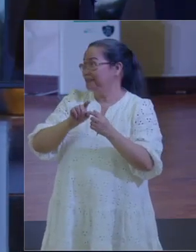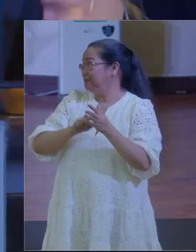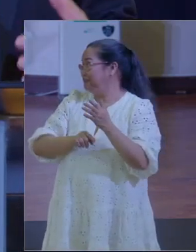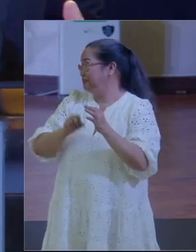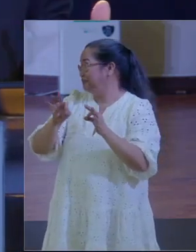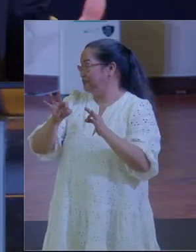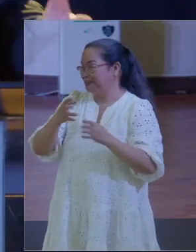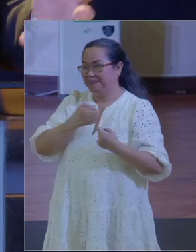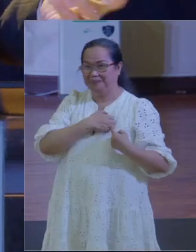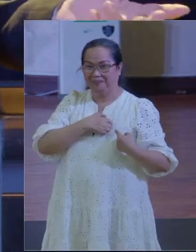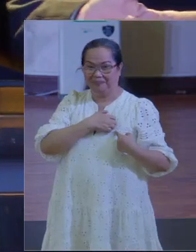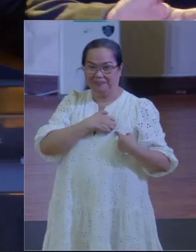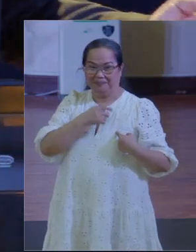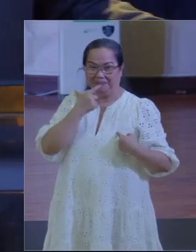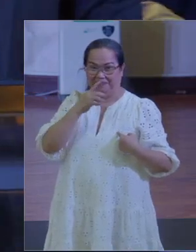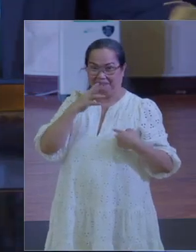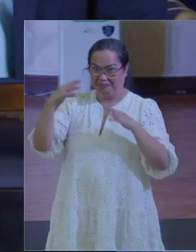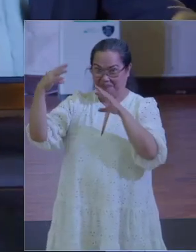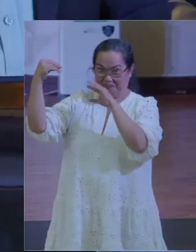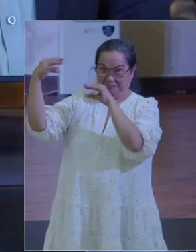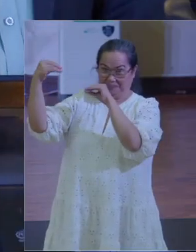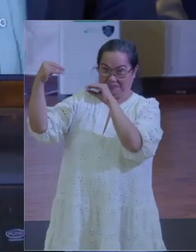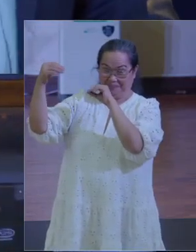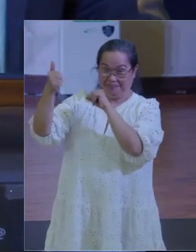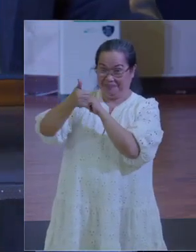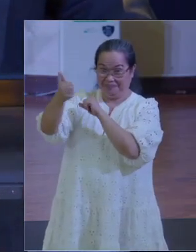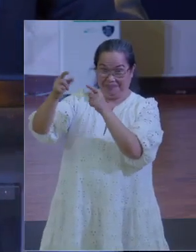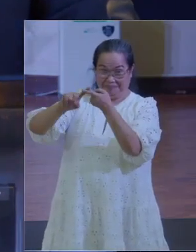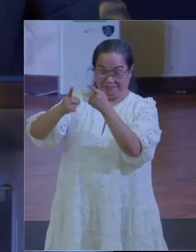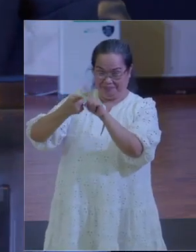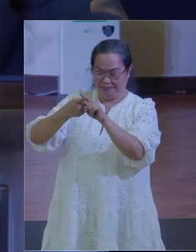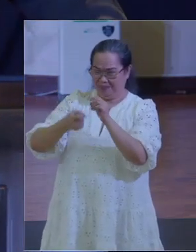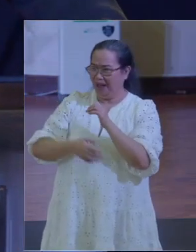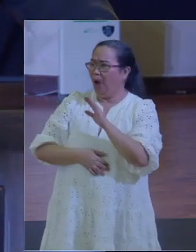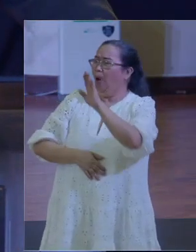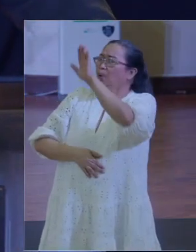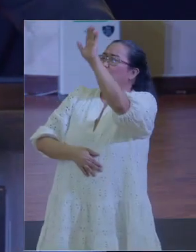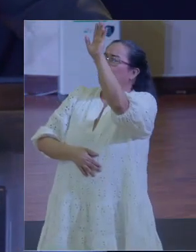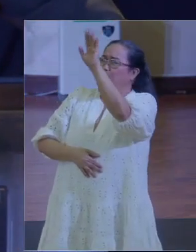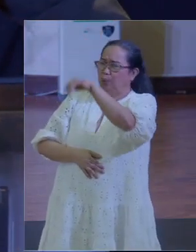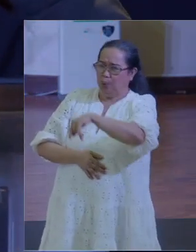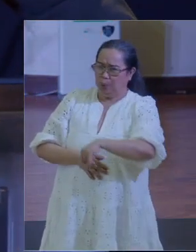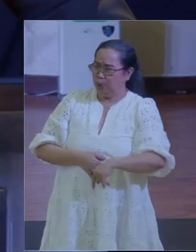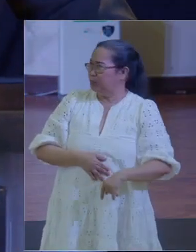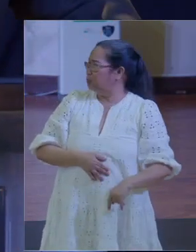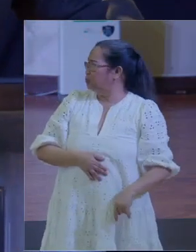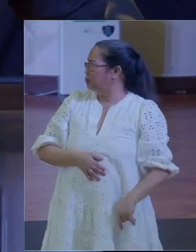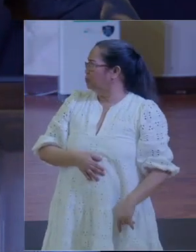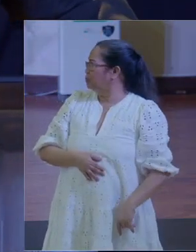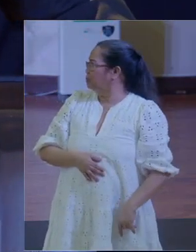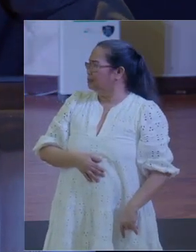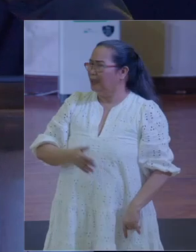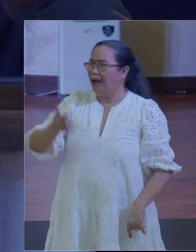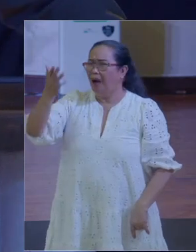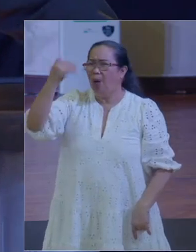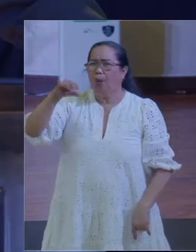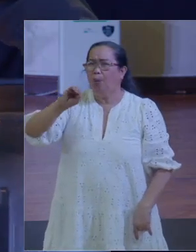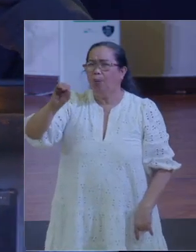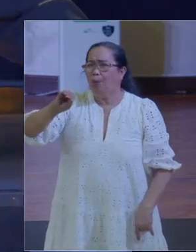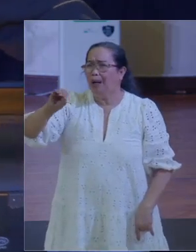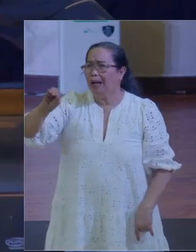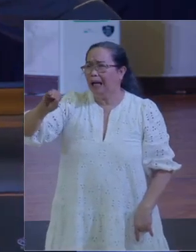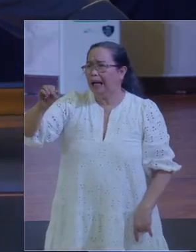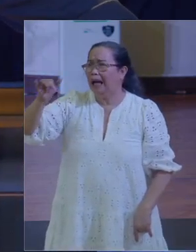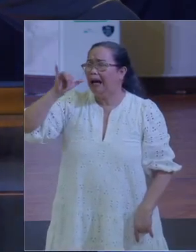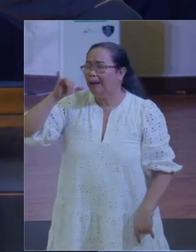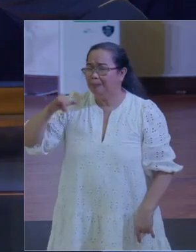medyo emotional tayong nakikipag-usap sa mga kaibigan, di ba? Uy! Beep, beep, beep. Ba't wala ka kahapon? Beep,